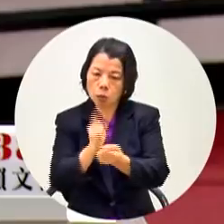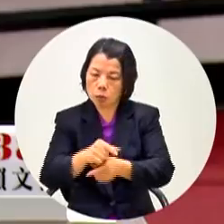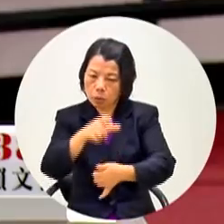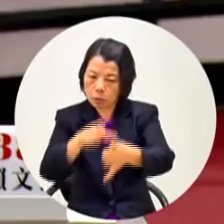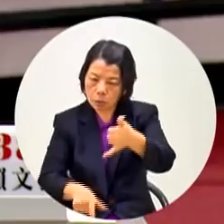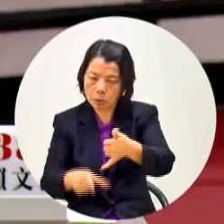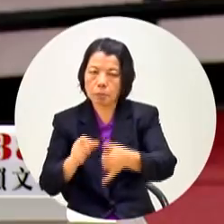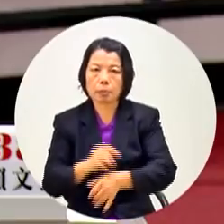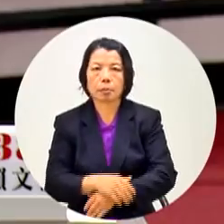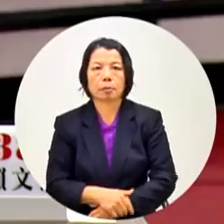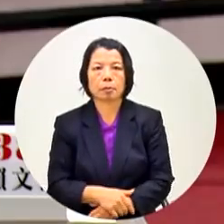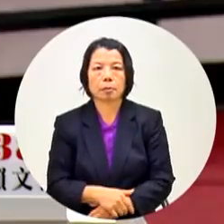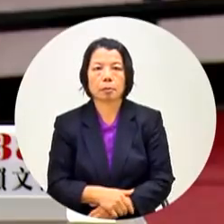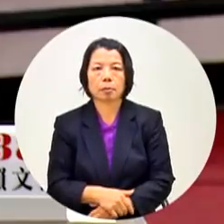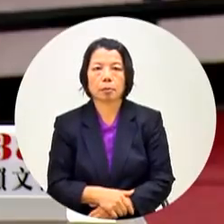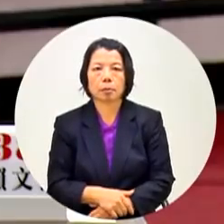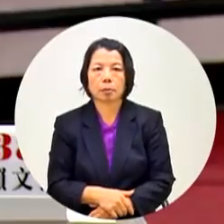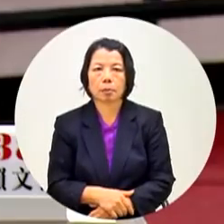道，